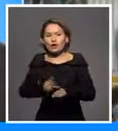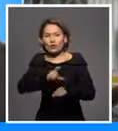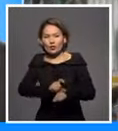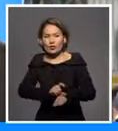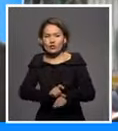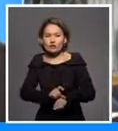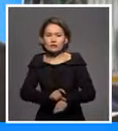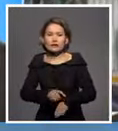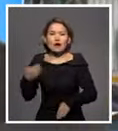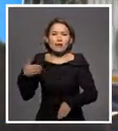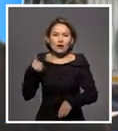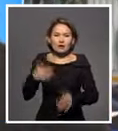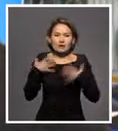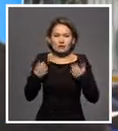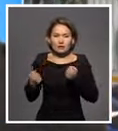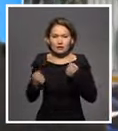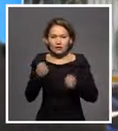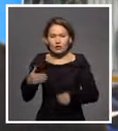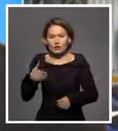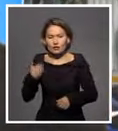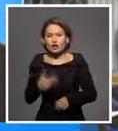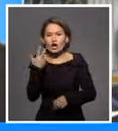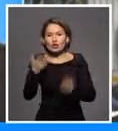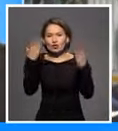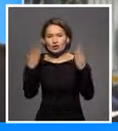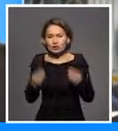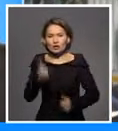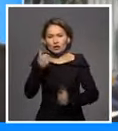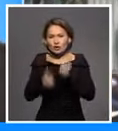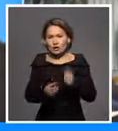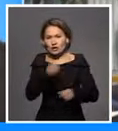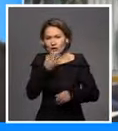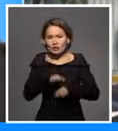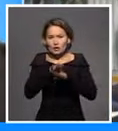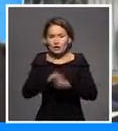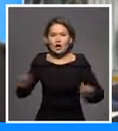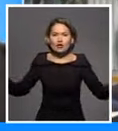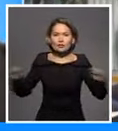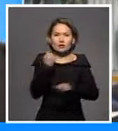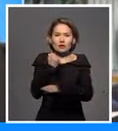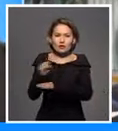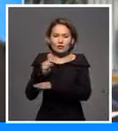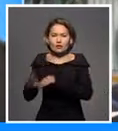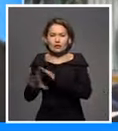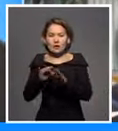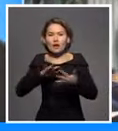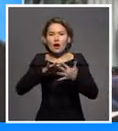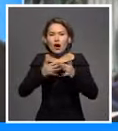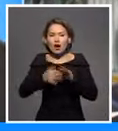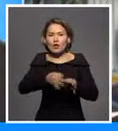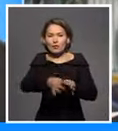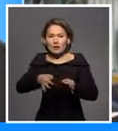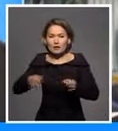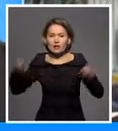барлығына мереке болып жатыр. Үш күн бойы міне жақсы жарыстарды көріп жатырмыз. Спортшыларымыз жеңістерге жетіп жатыр.